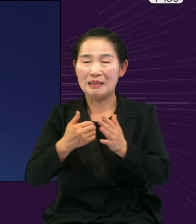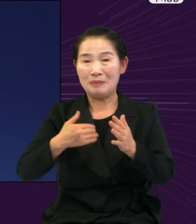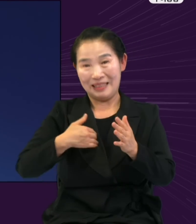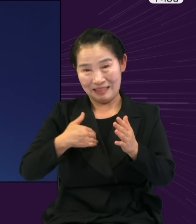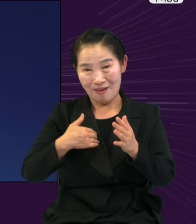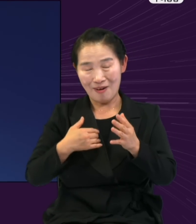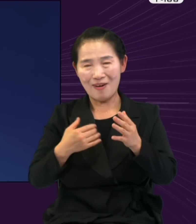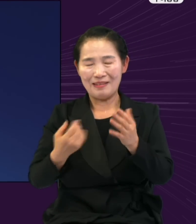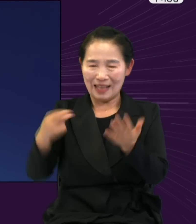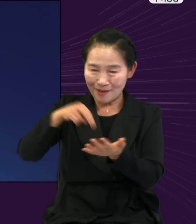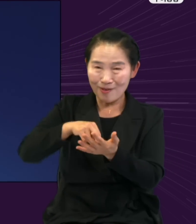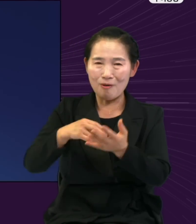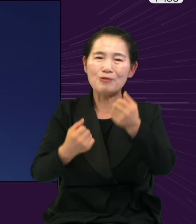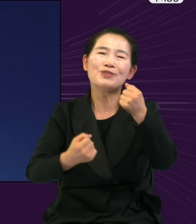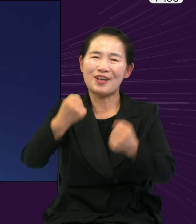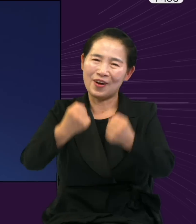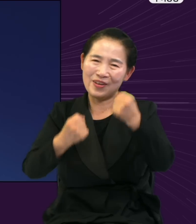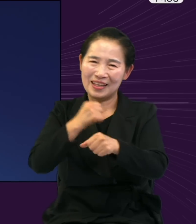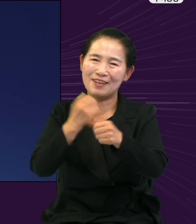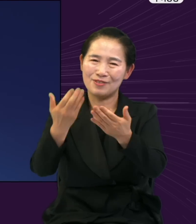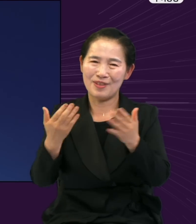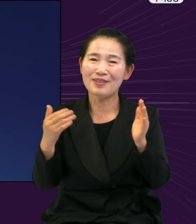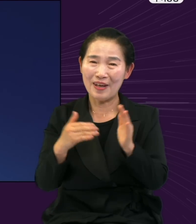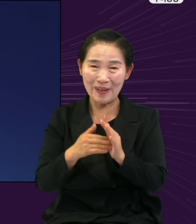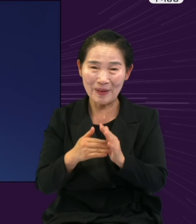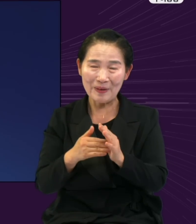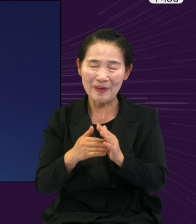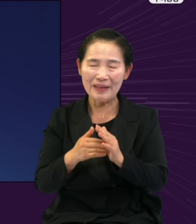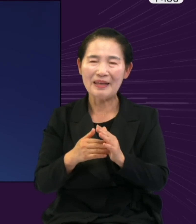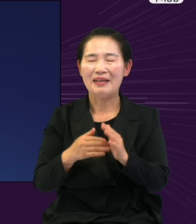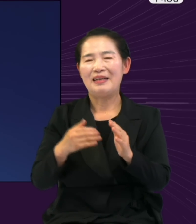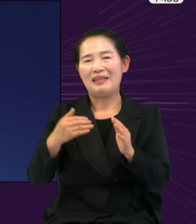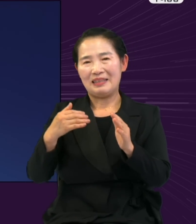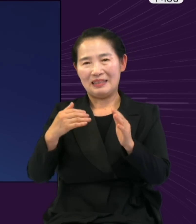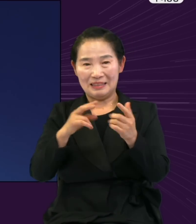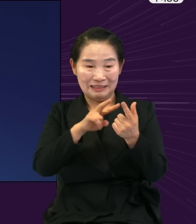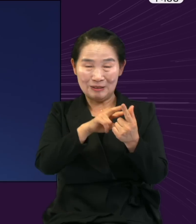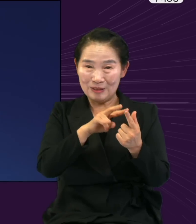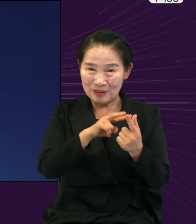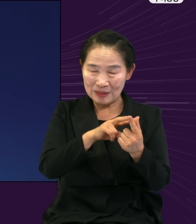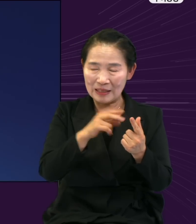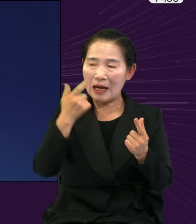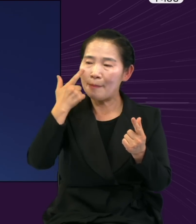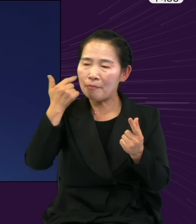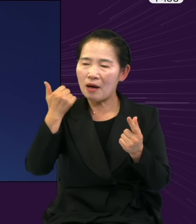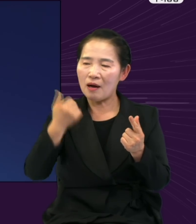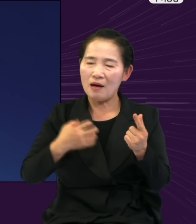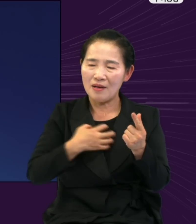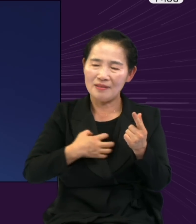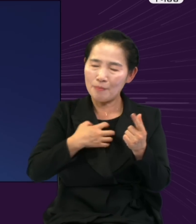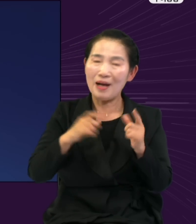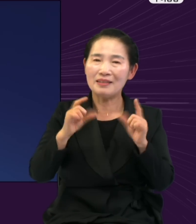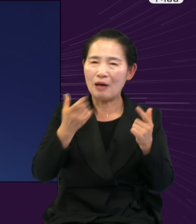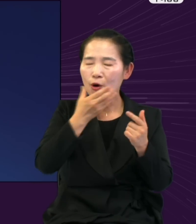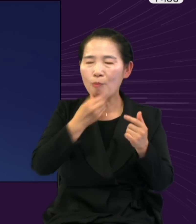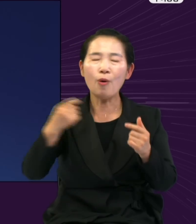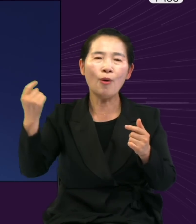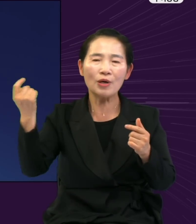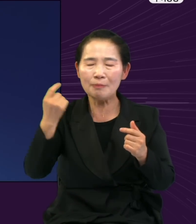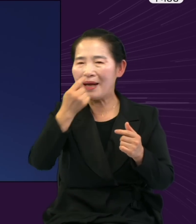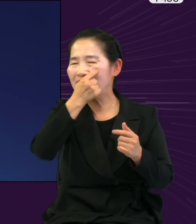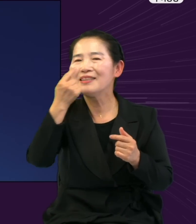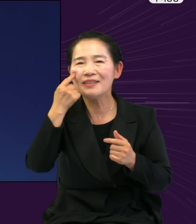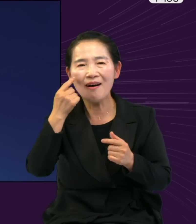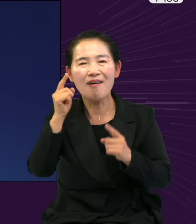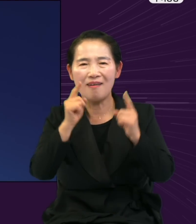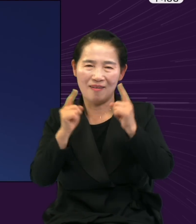우리 아이들에게도 아빠는 슬픔이 아니라 복음의 흔적으로 남아 있습니다. 그래서 우리는 이 흔적을